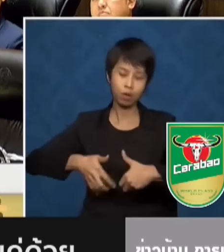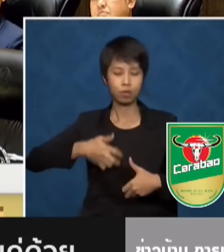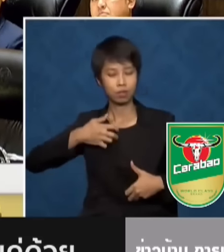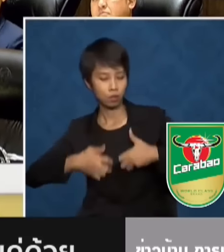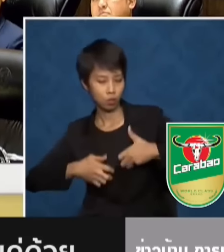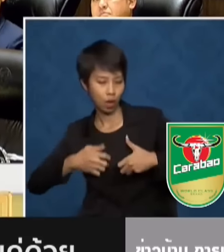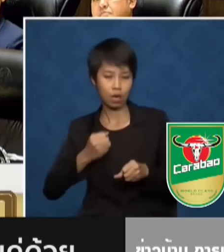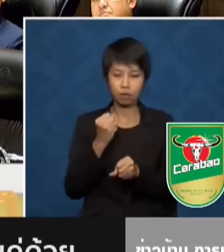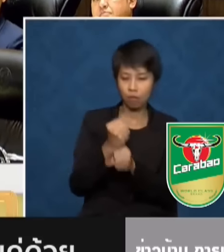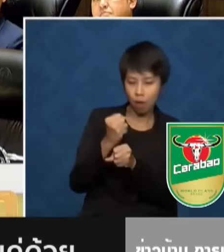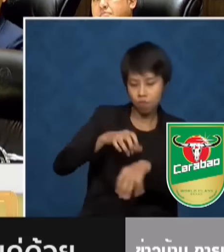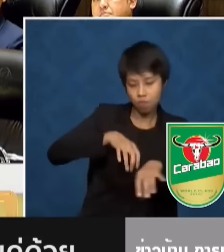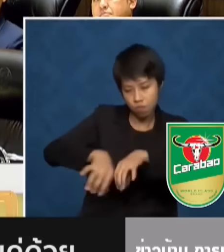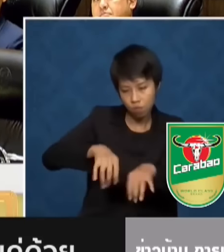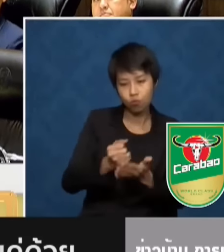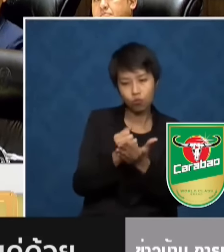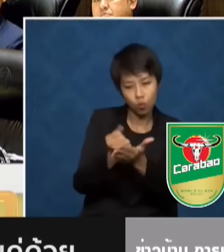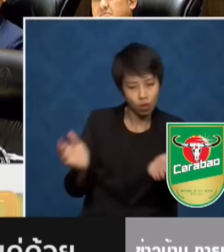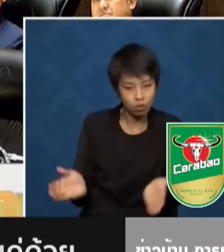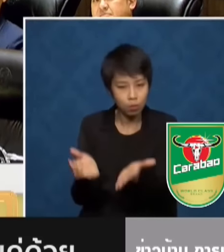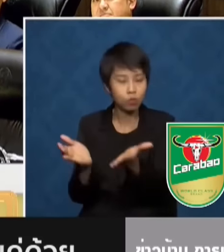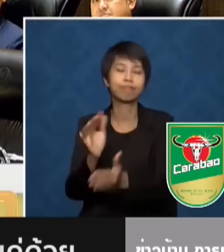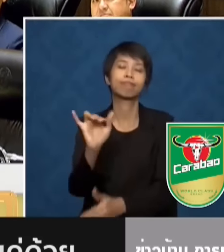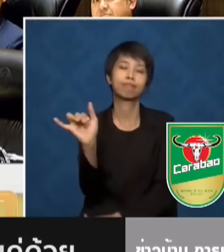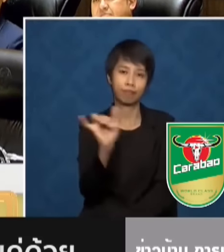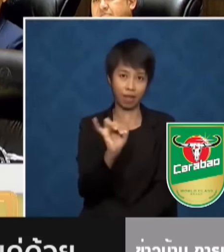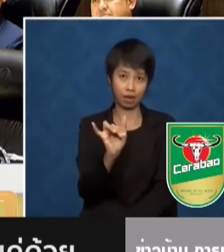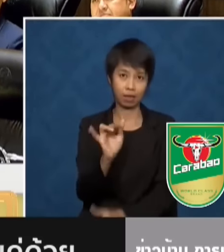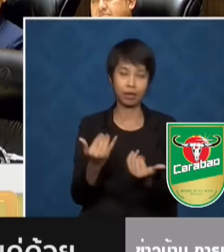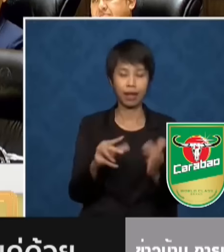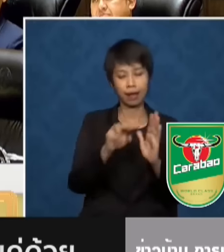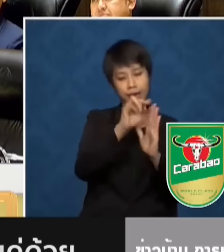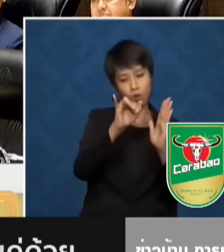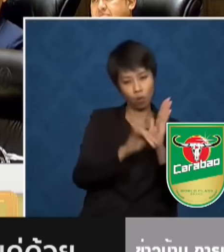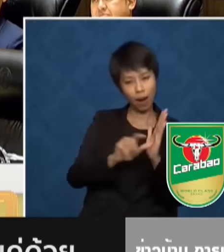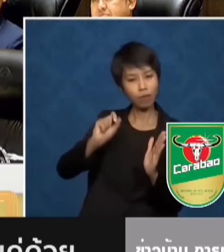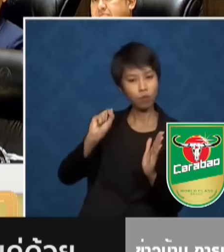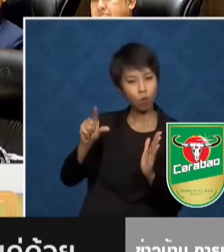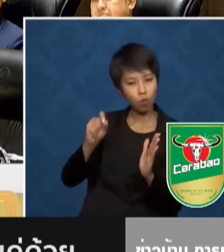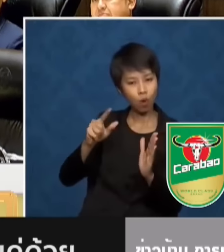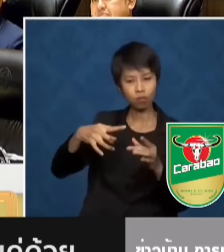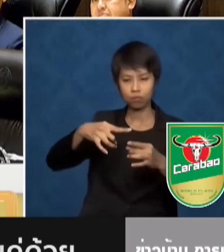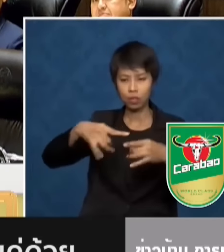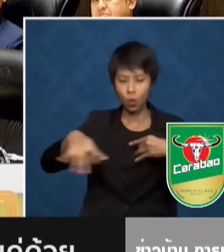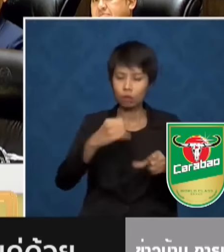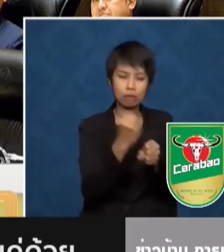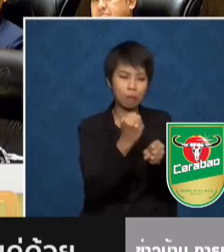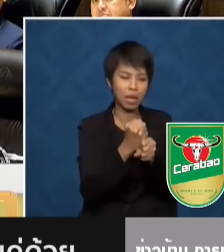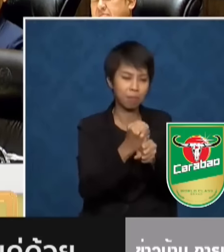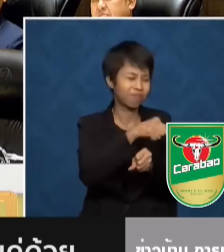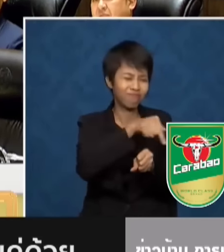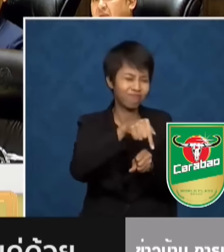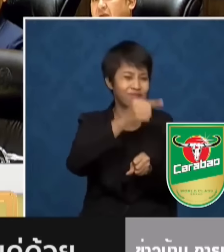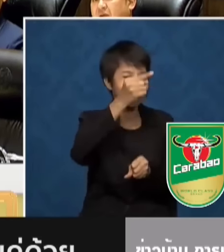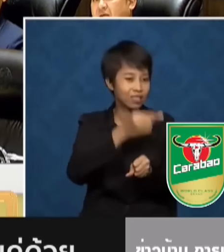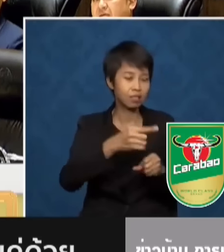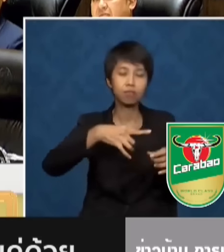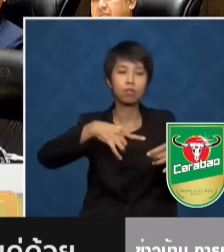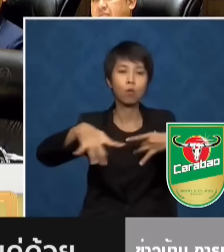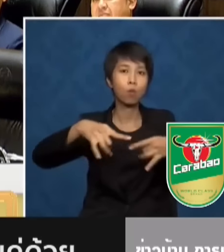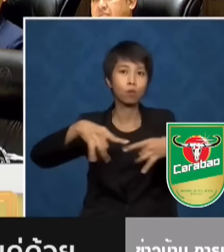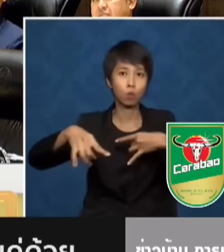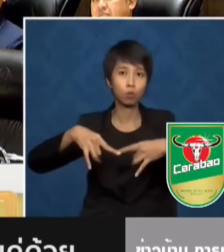วะผู้นำดูเหมือนจะสับสนดอกที่สองนะฮะและคุณชัยวัฒน์ก็บอกอีกว่าประชาชนคาดหวังจะเห็นการปฏิรูปการเมืองให้เป็นประชาธิป